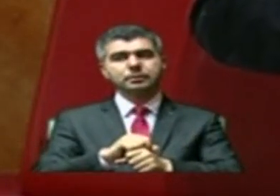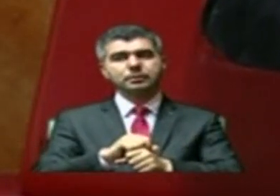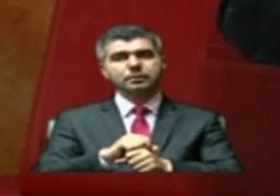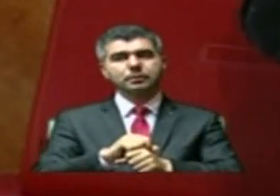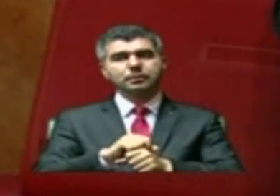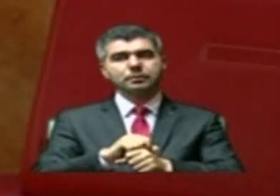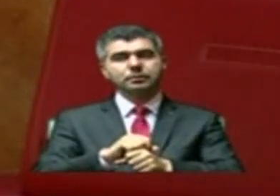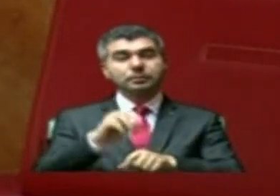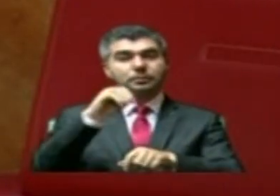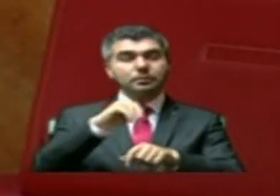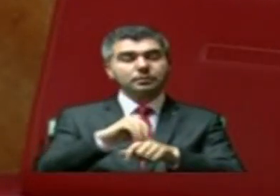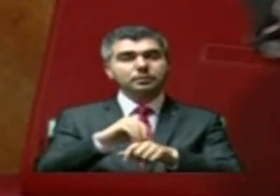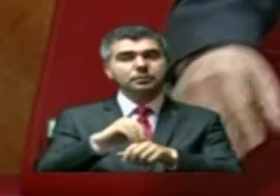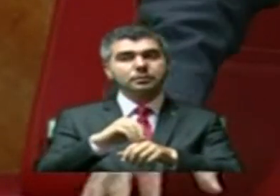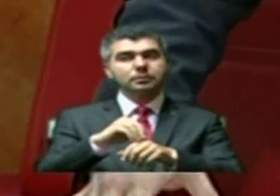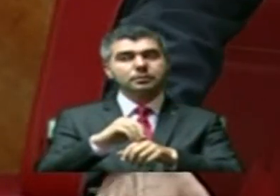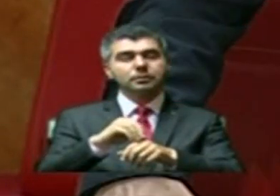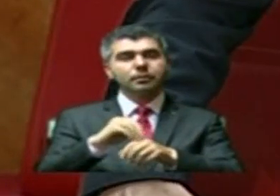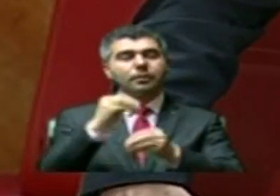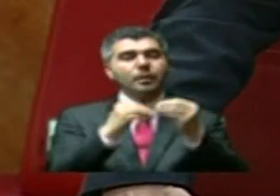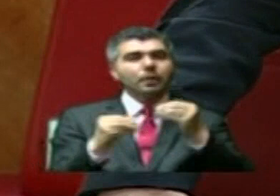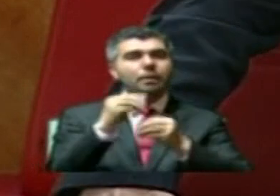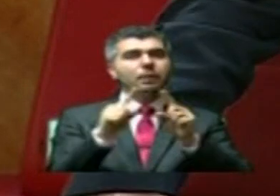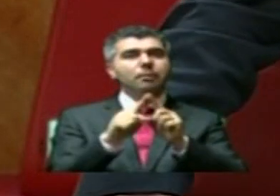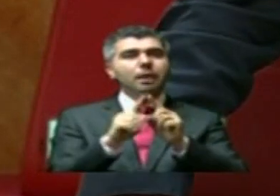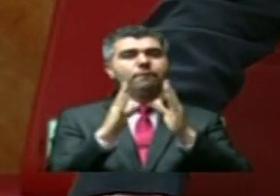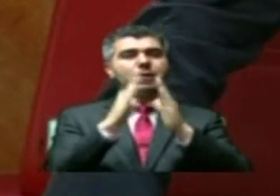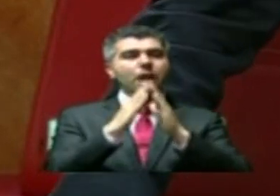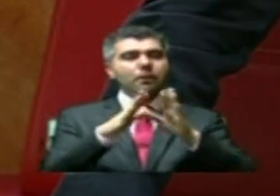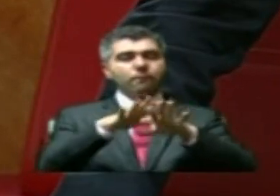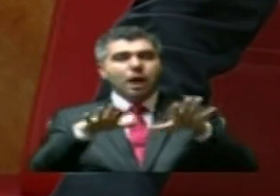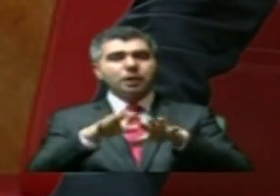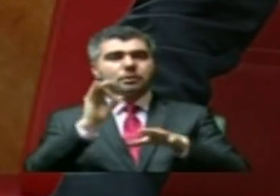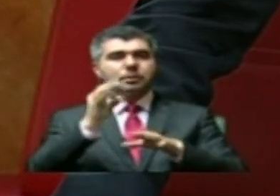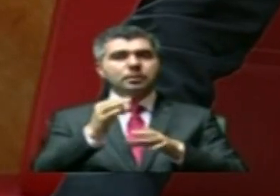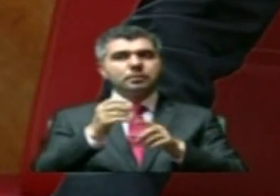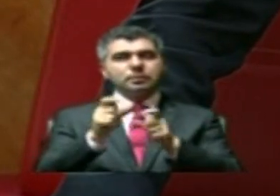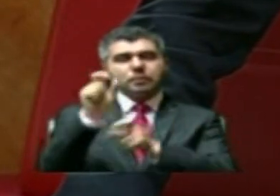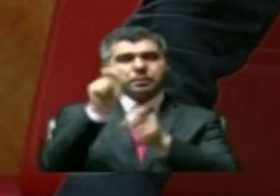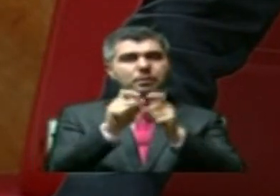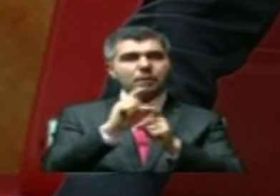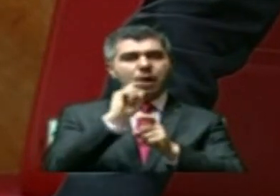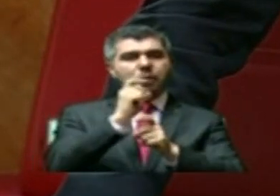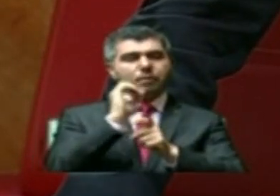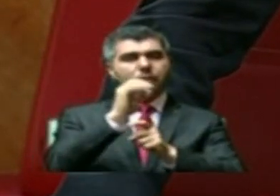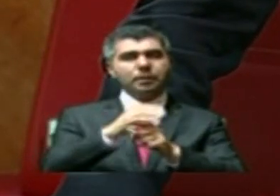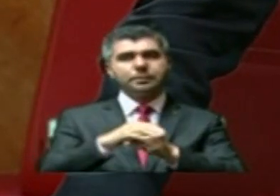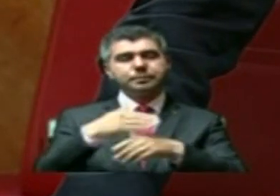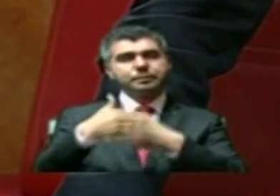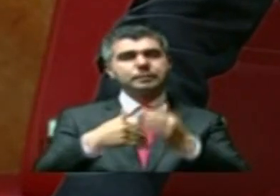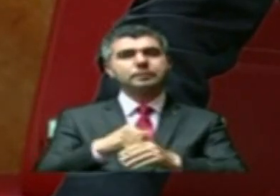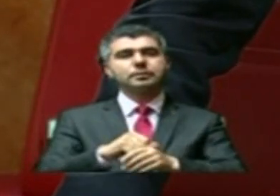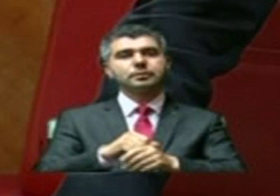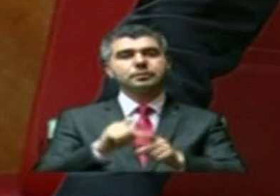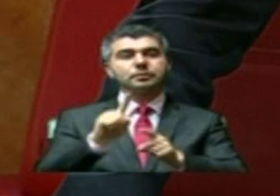خدينا المؤشر ديال الإشكالية ديال العقار، المشروع ديال حظائر صناعية للكراء بدأت كتقدم